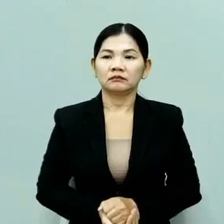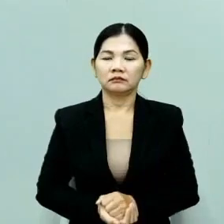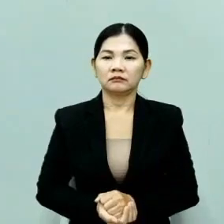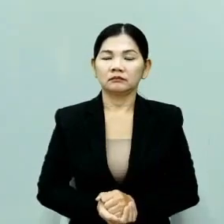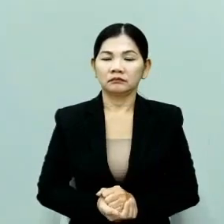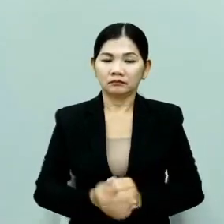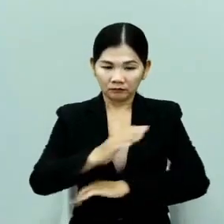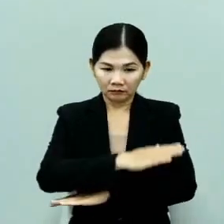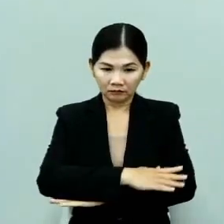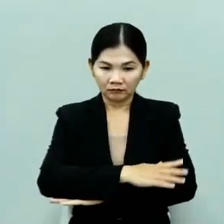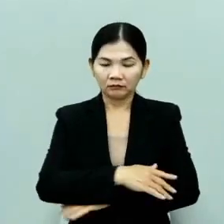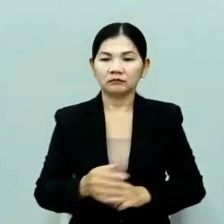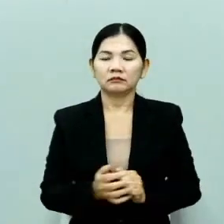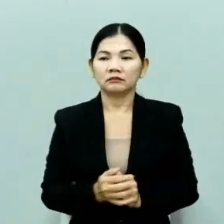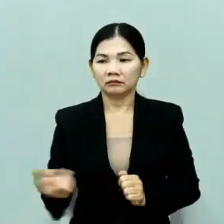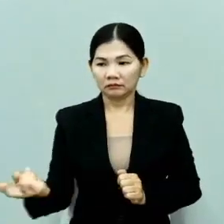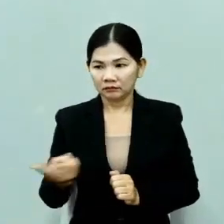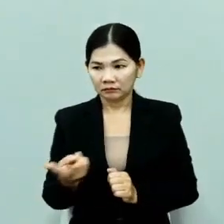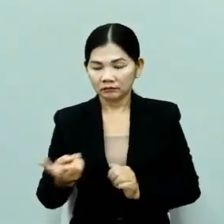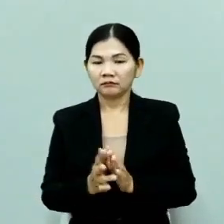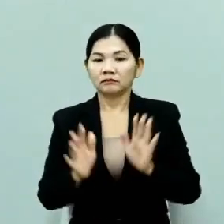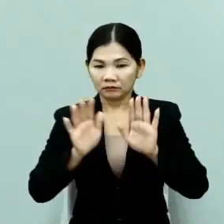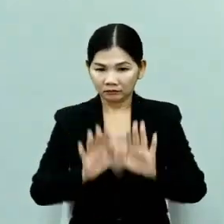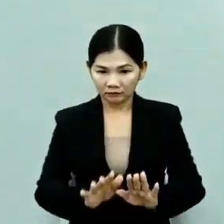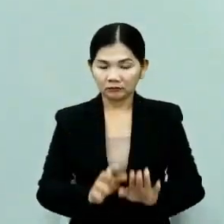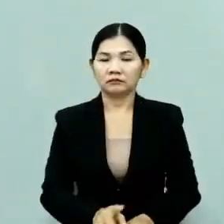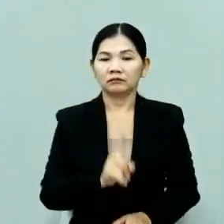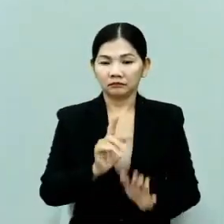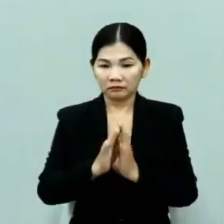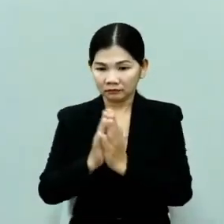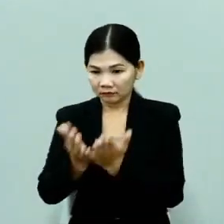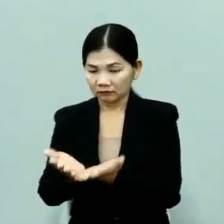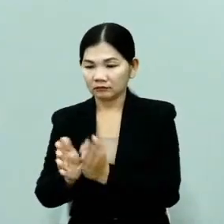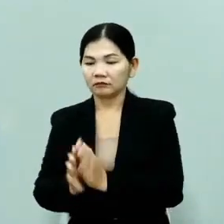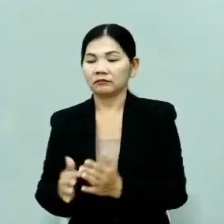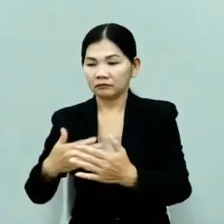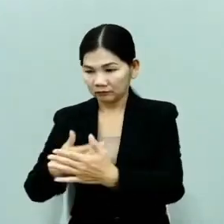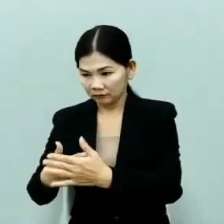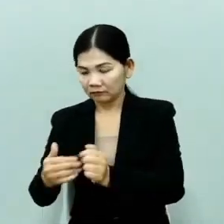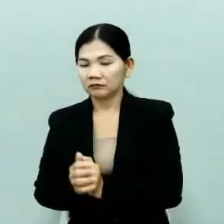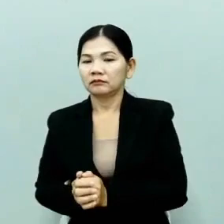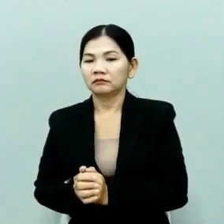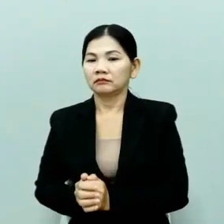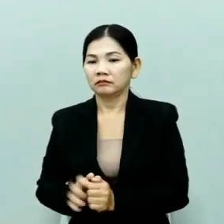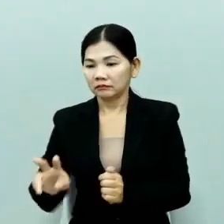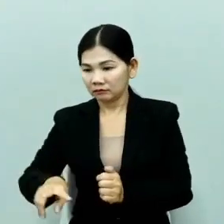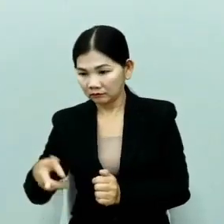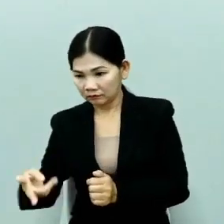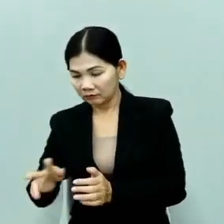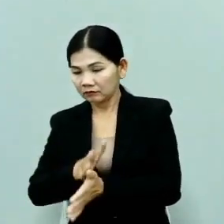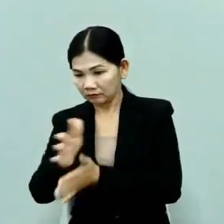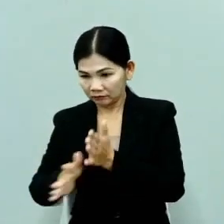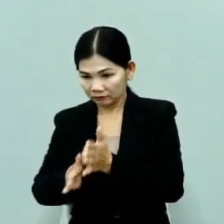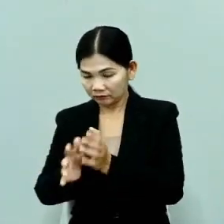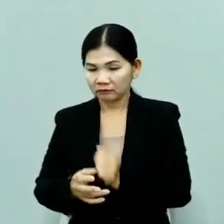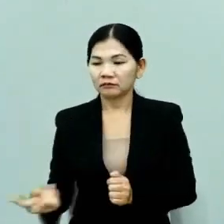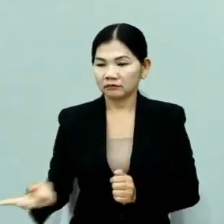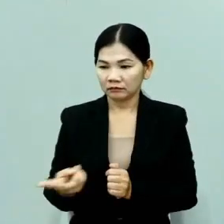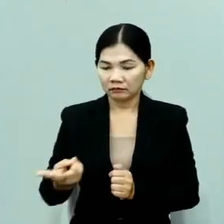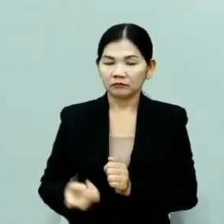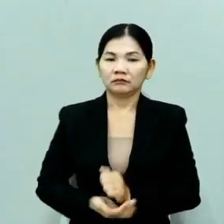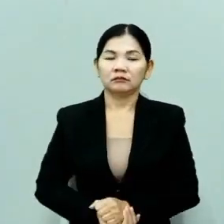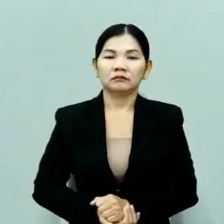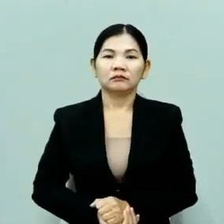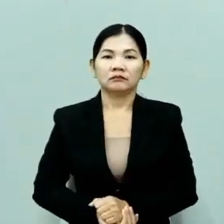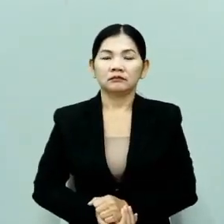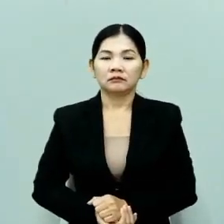ករបស់កូនណាដៃគូរបស់កូនអញ្ចឹងកូនផ្កាប់មួយក្បាលទៅកូនបើកមួយក្បាលហើយខិតចិត្តគ្នាដើម្បីចាចូលរួមអានពាក្យជាដៃ